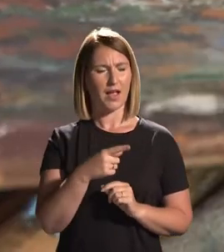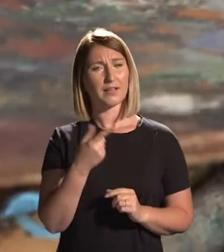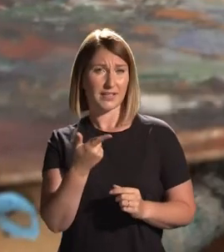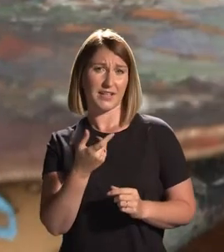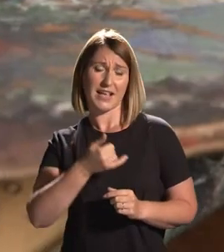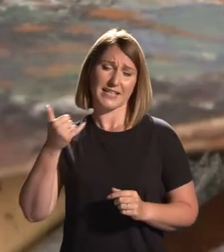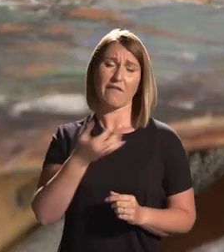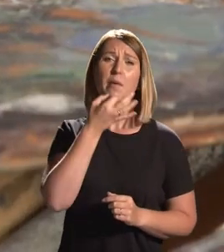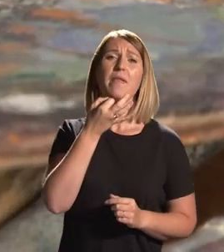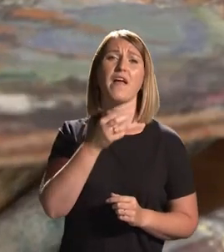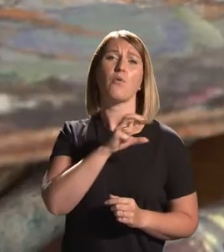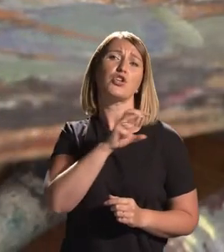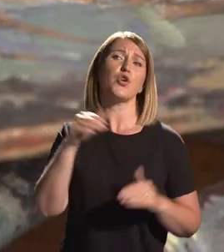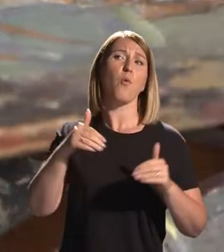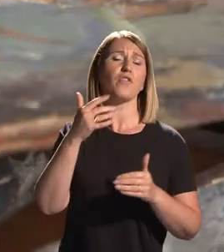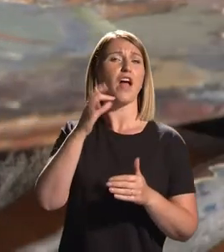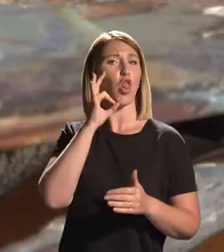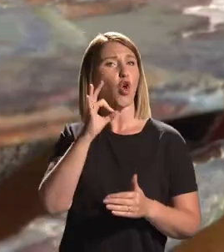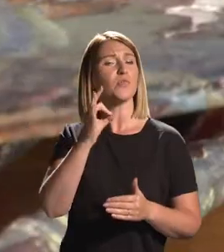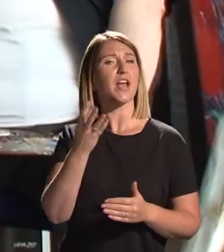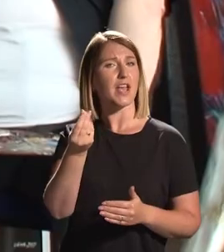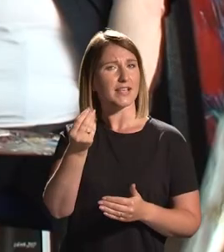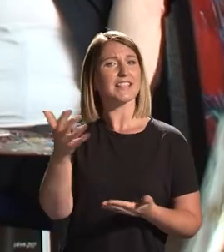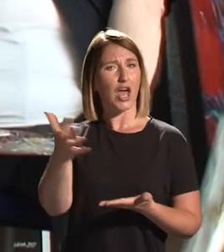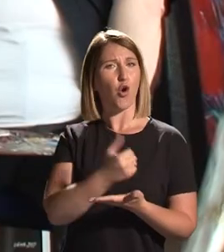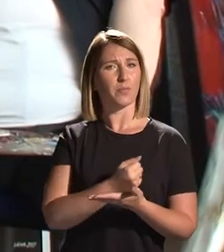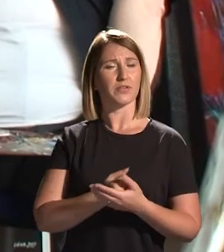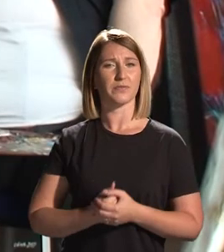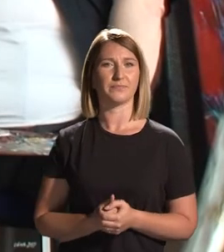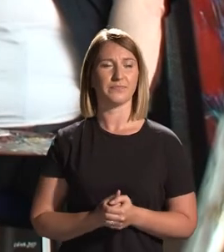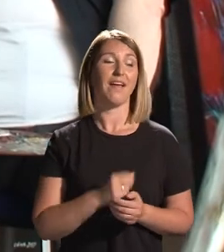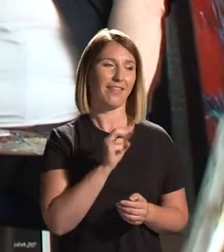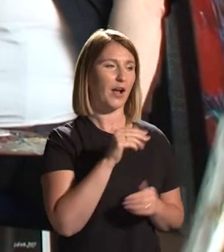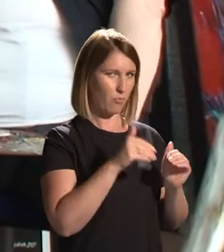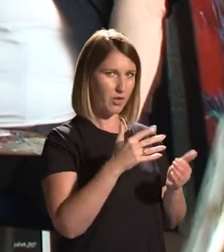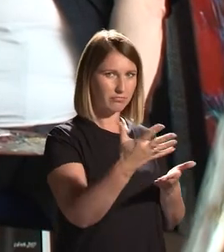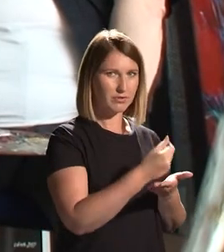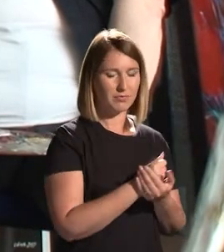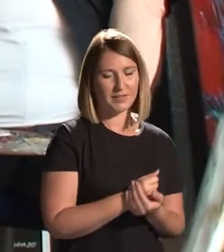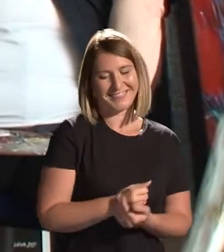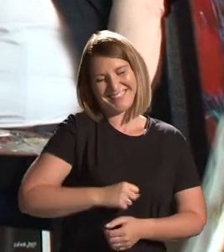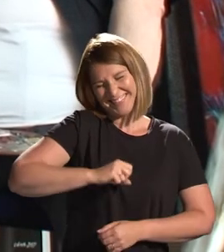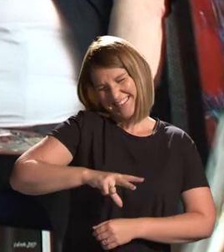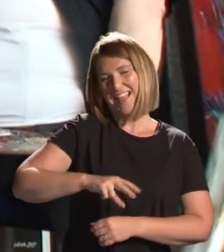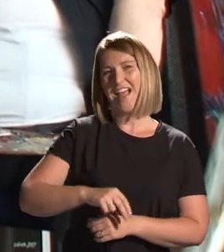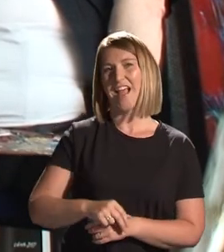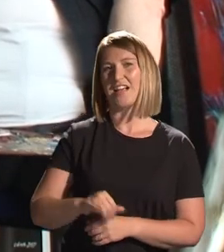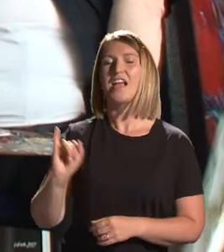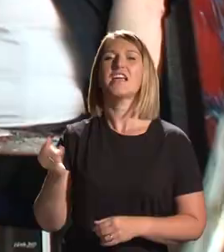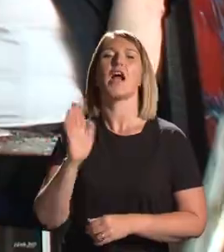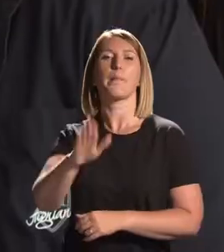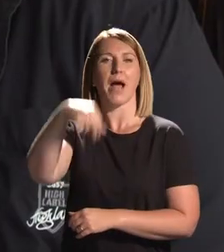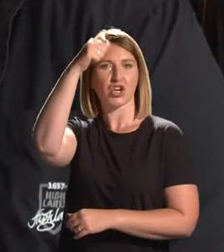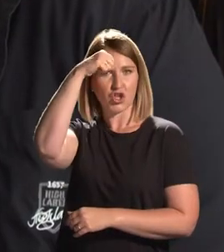mnie o jedno. Czy jest zbyt? Czy z czystej sztuki da się dzisiaj wyżyć? Pewnie, że się da. Jeżeli po prostu się ma już